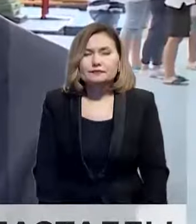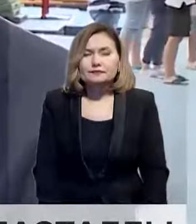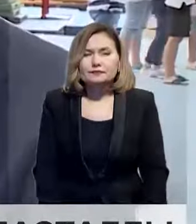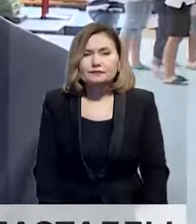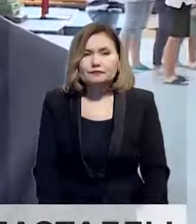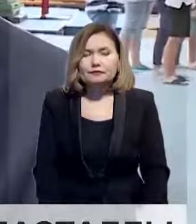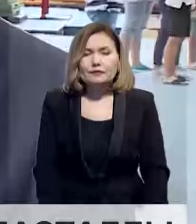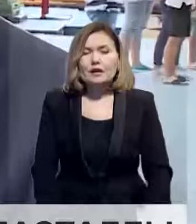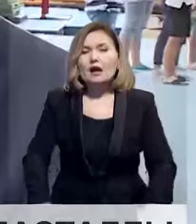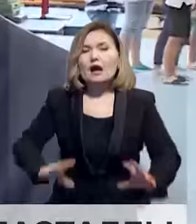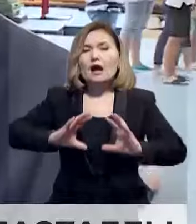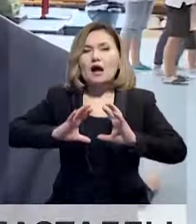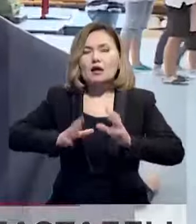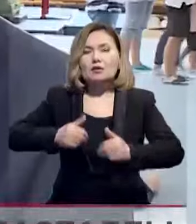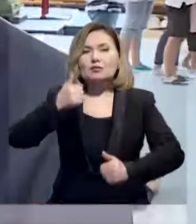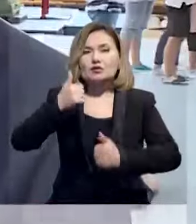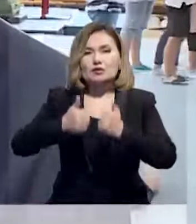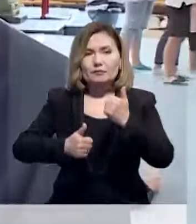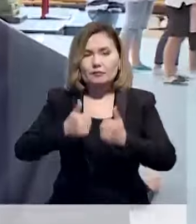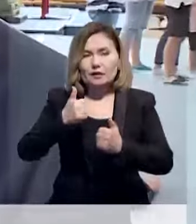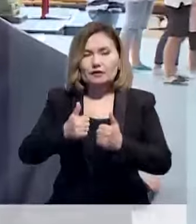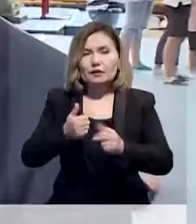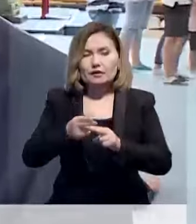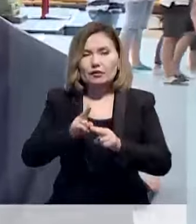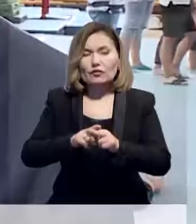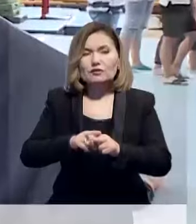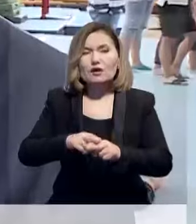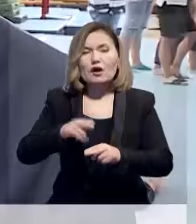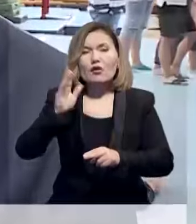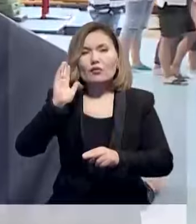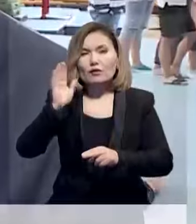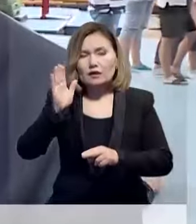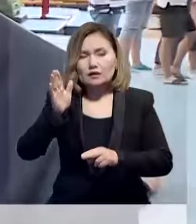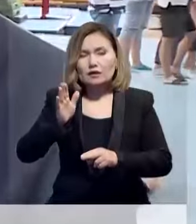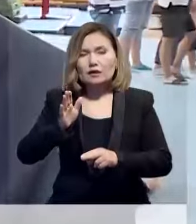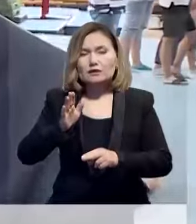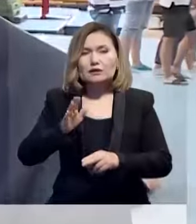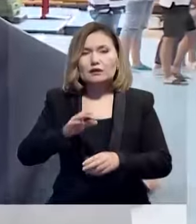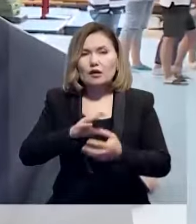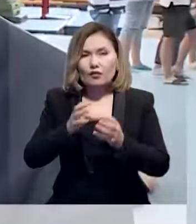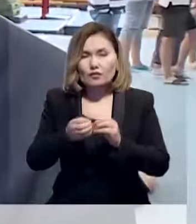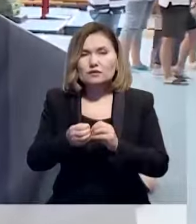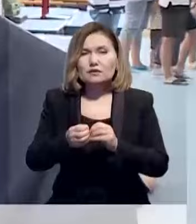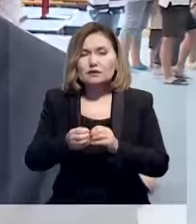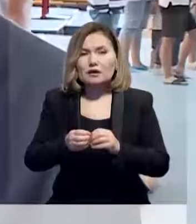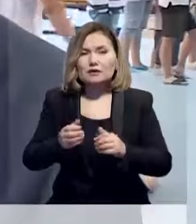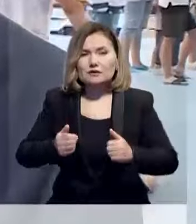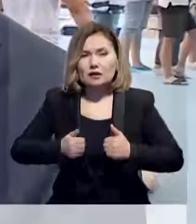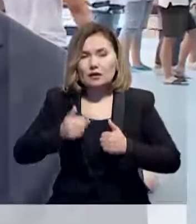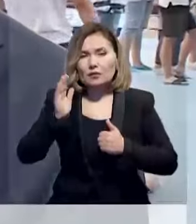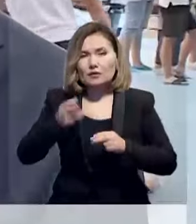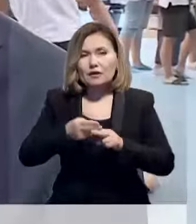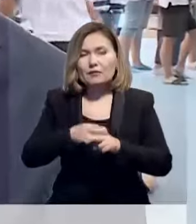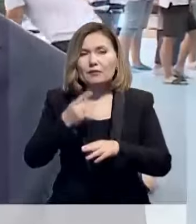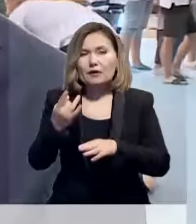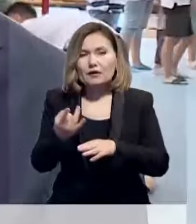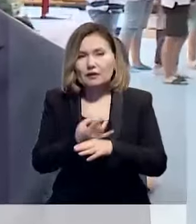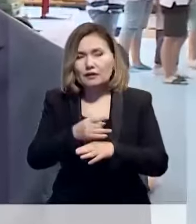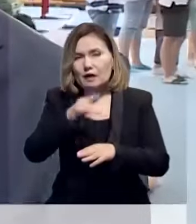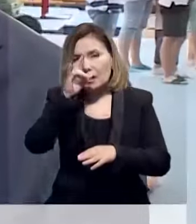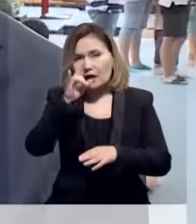Әлем чемпионат әлі өткен жоқ. Мен біздің Қазақстан биыл бірінші рет осы